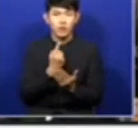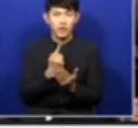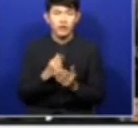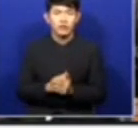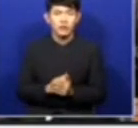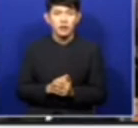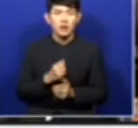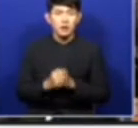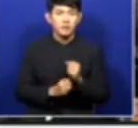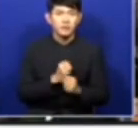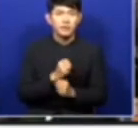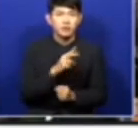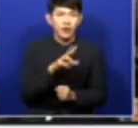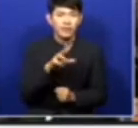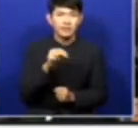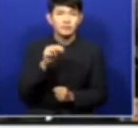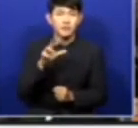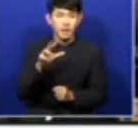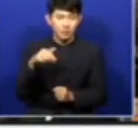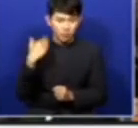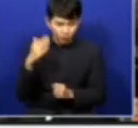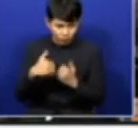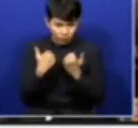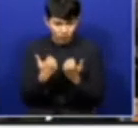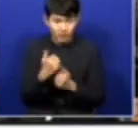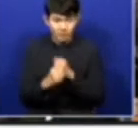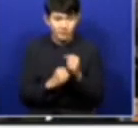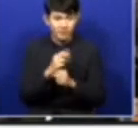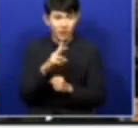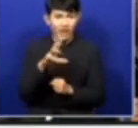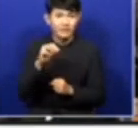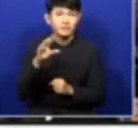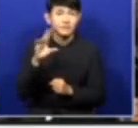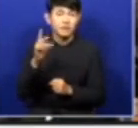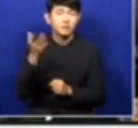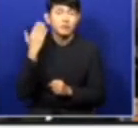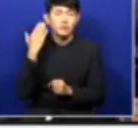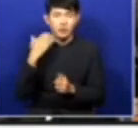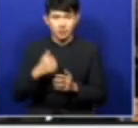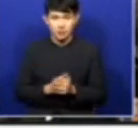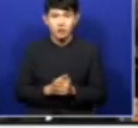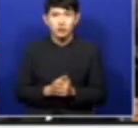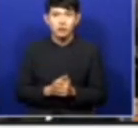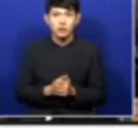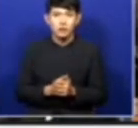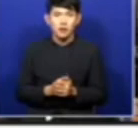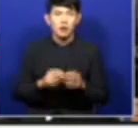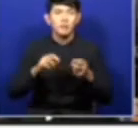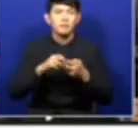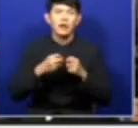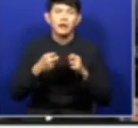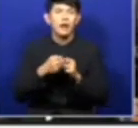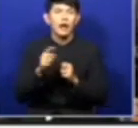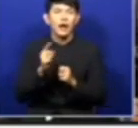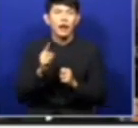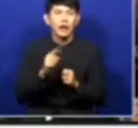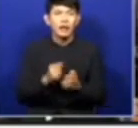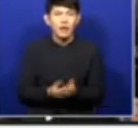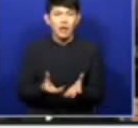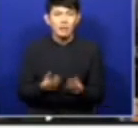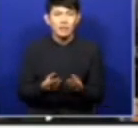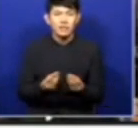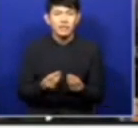2533จนกระทั่งปี2557เราพูดกันถึงปัญหาเรื่องของการเพิ่มพื้นที่สีเ